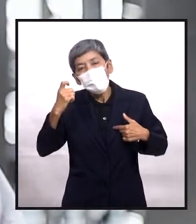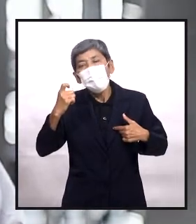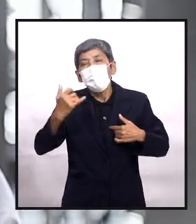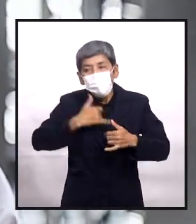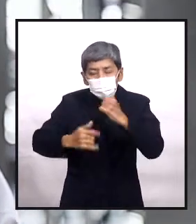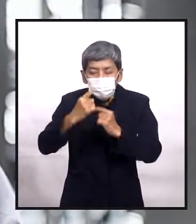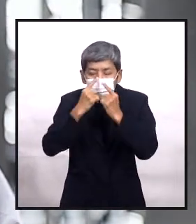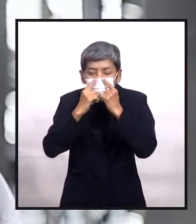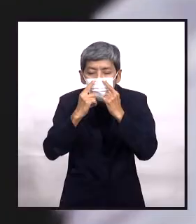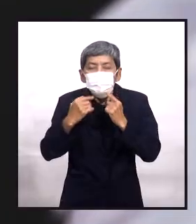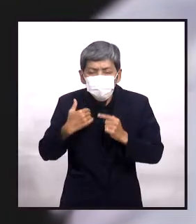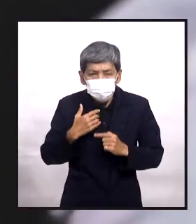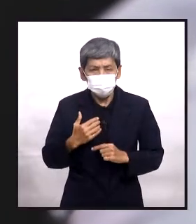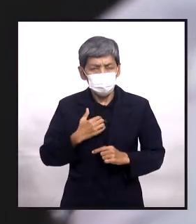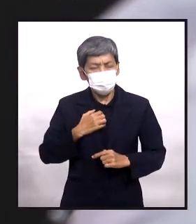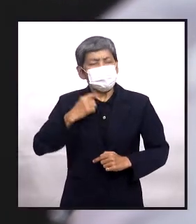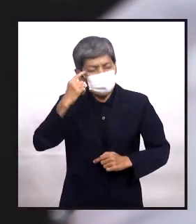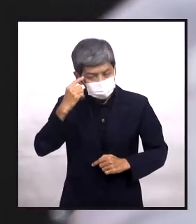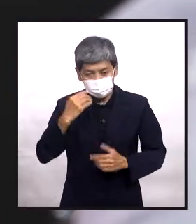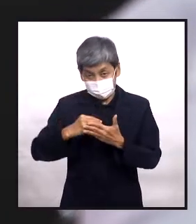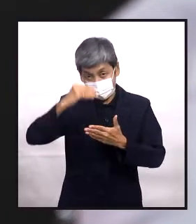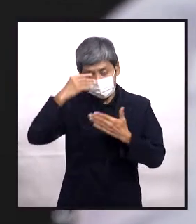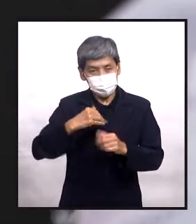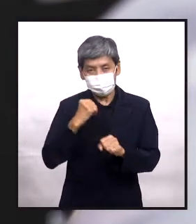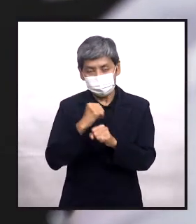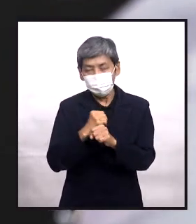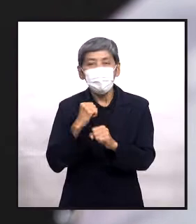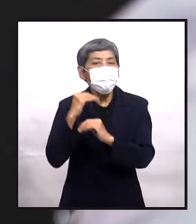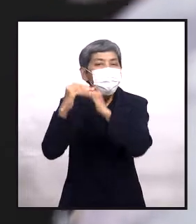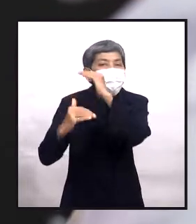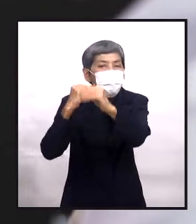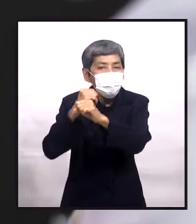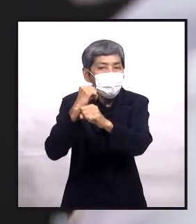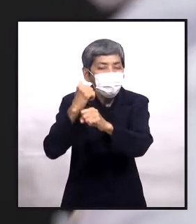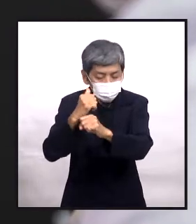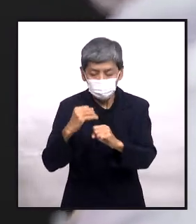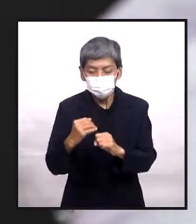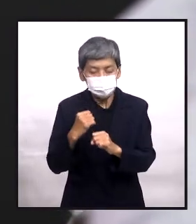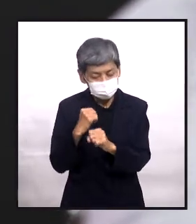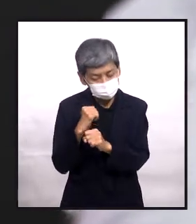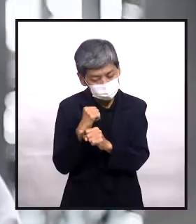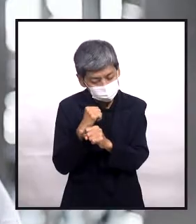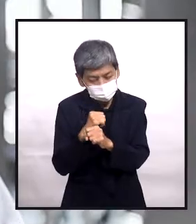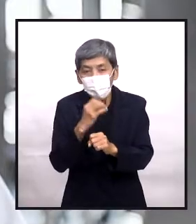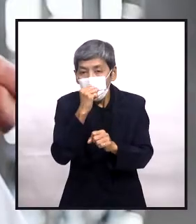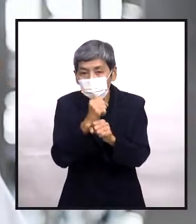นเยอะมากเลยที่ร้องไห้เฮ้ยฉันเคยปณิธานว่าเดี๋ยวเรียนจบฉันจะรีบกลับไปพัฒนาบ้านเกิดที่มาหลงระเริงอยู่กรุงเทพ7-8 ปีแล้วพอเขาทดลองเสร็จแล้วให้เขา